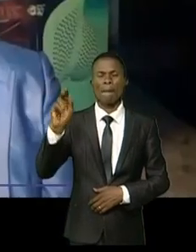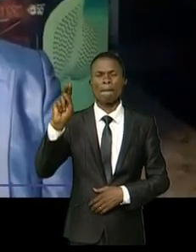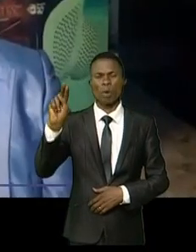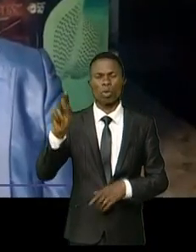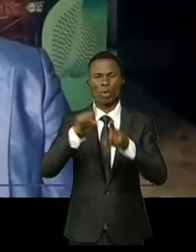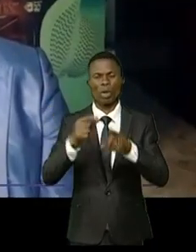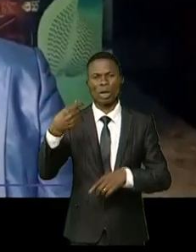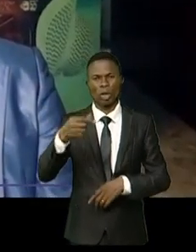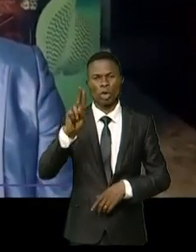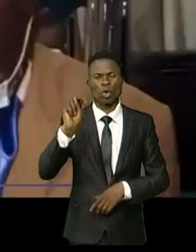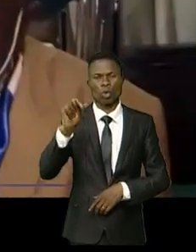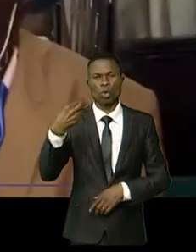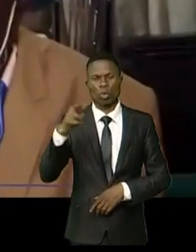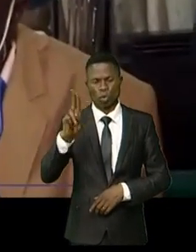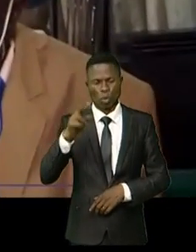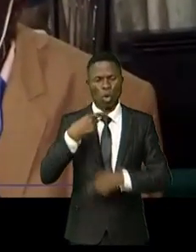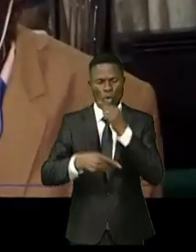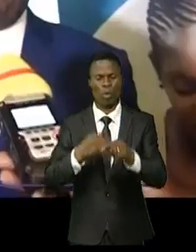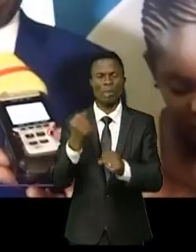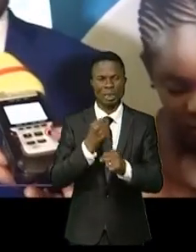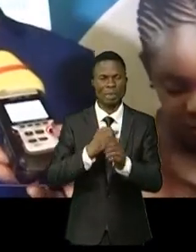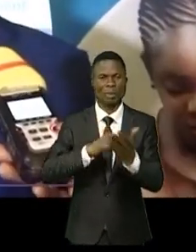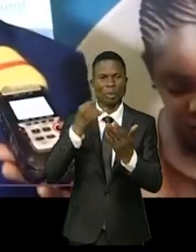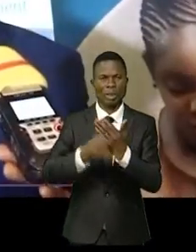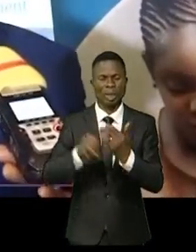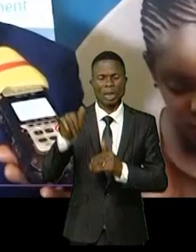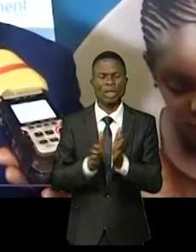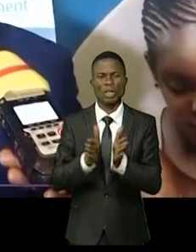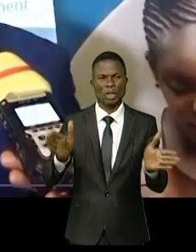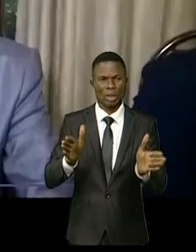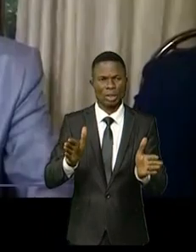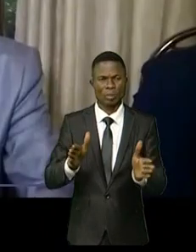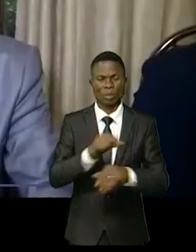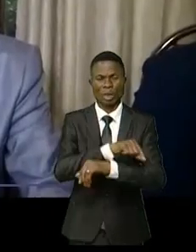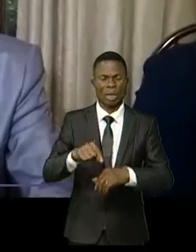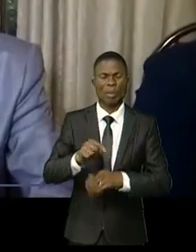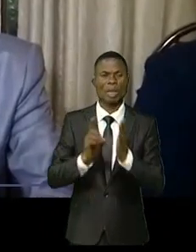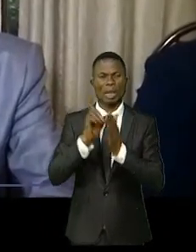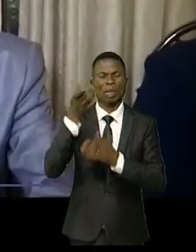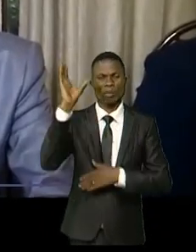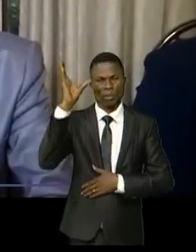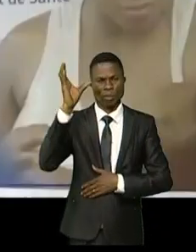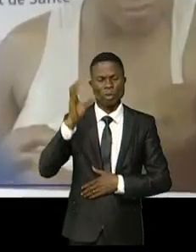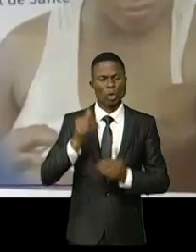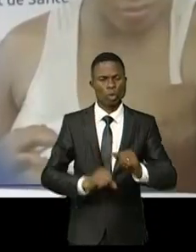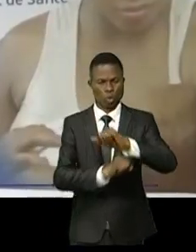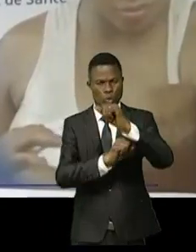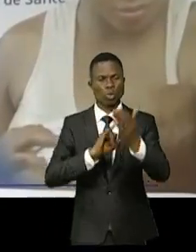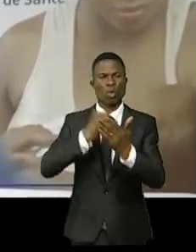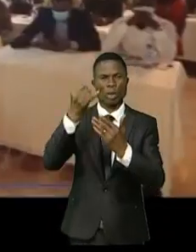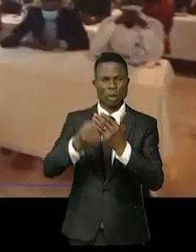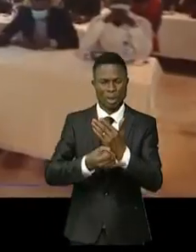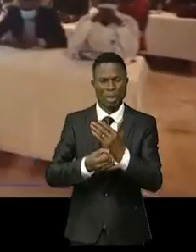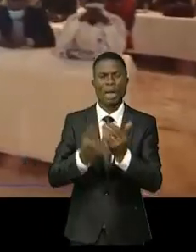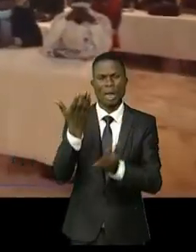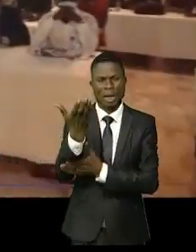serviront de cadre au lancement du projet pilote dans les prochains jours. Le secrétaire général a estimé que le ministère du Développement Rural devra accompagner ce projet et il a